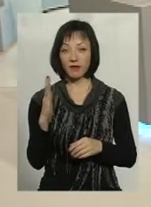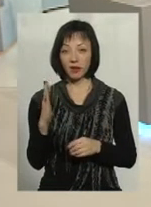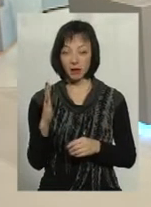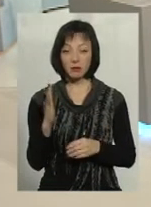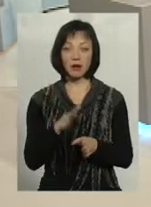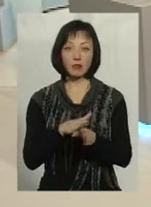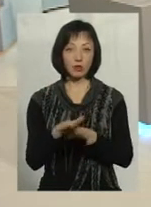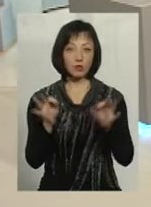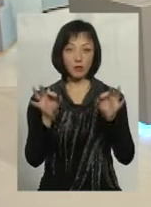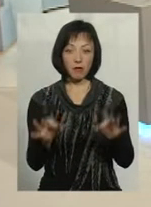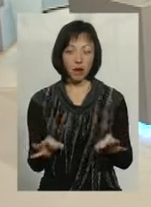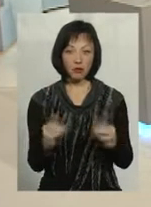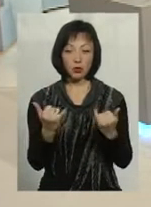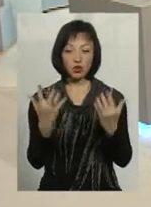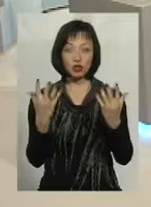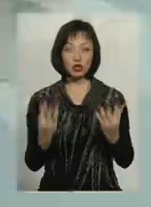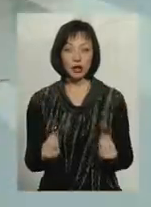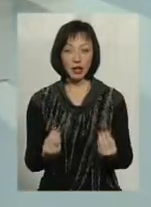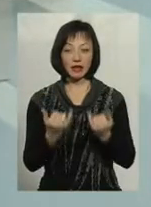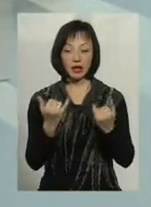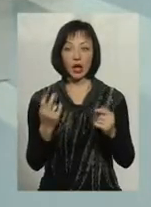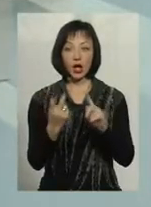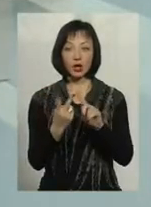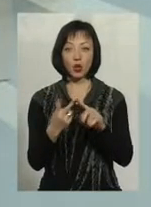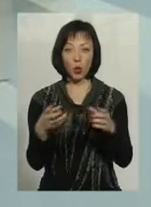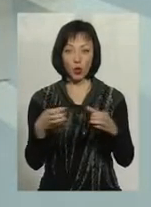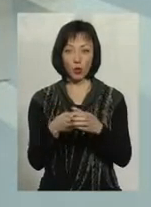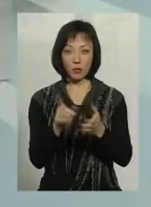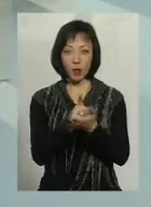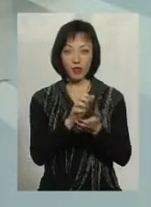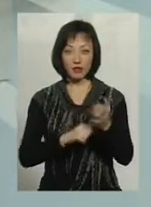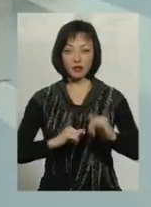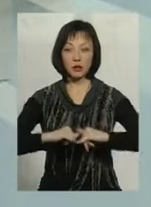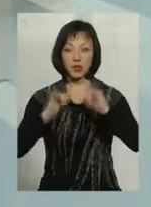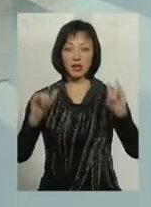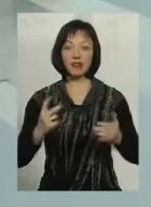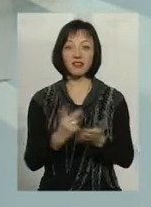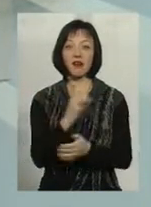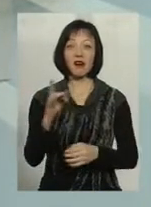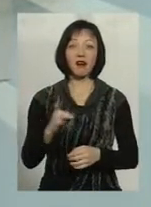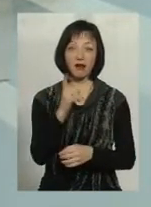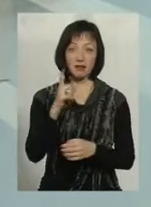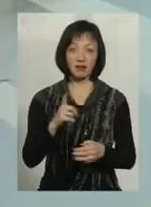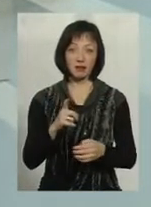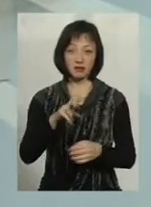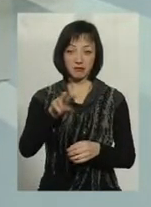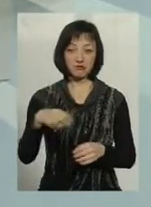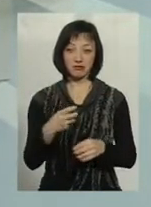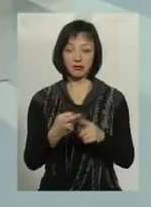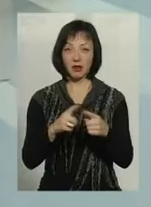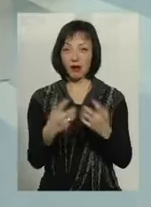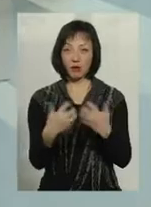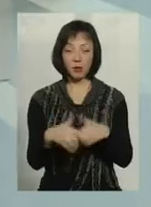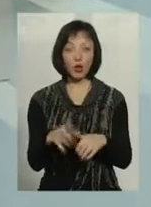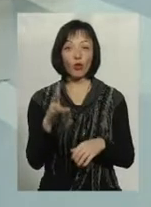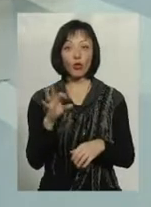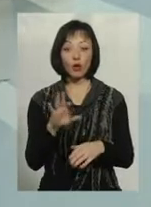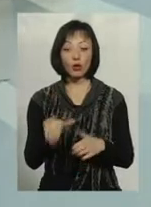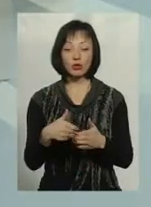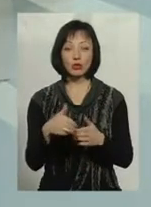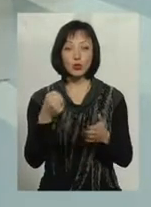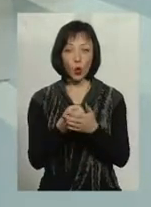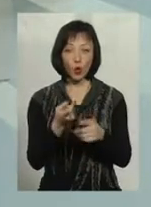маємо ситуацію, як минулого року, щоб і додаткові зміни до податкового кодексу підприємці отримують під ялинку? Ну,